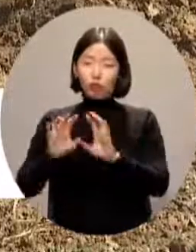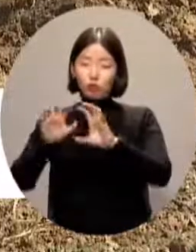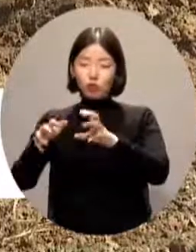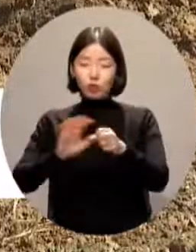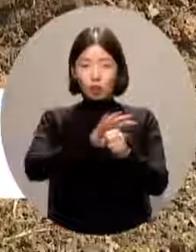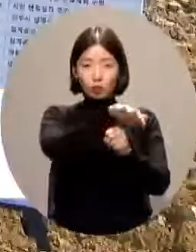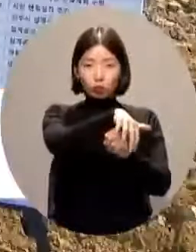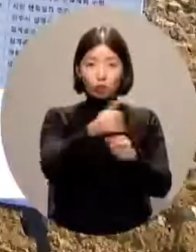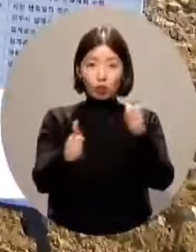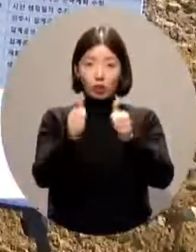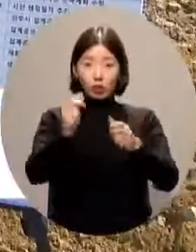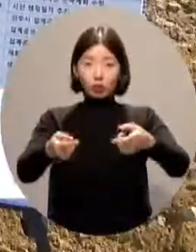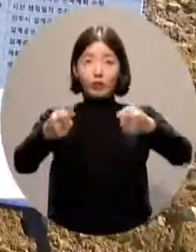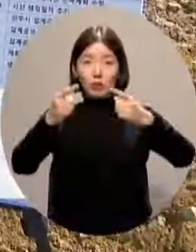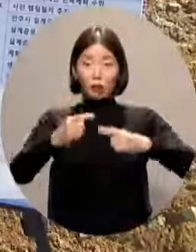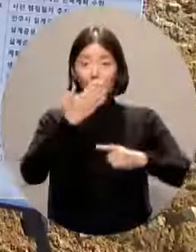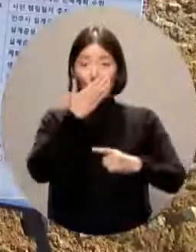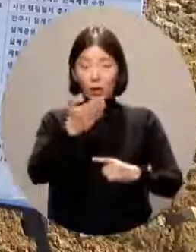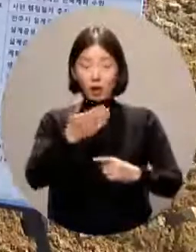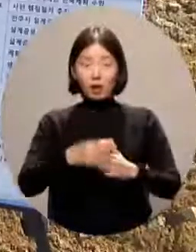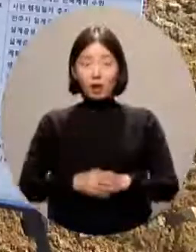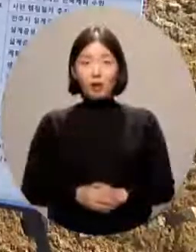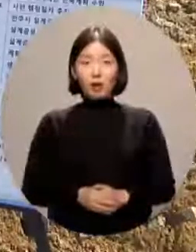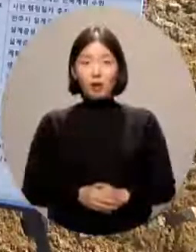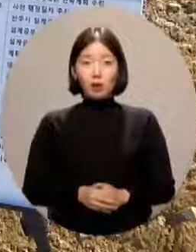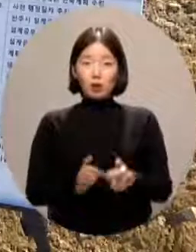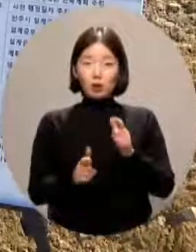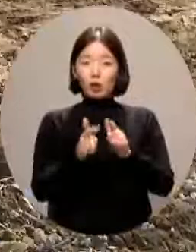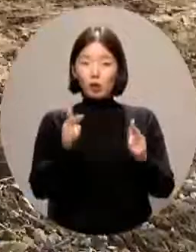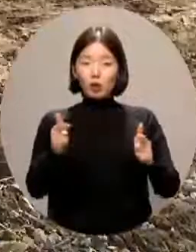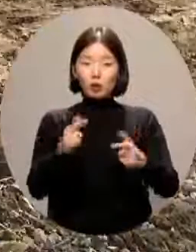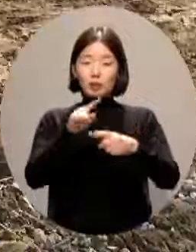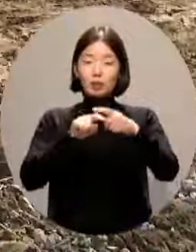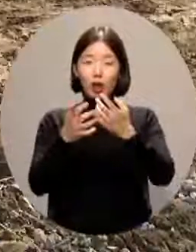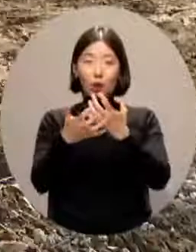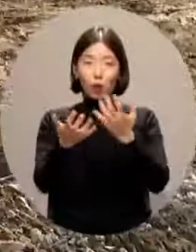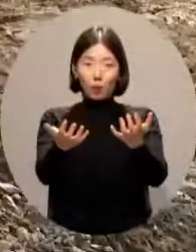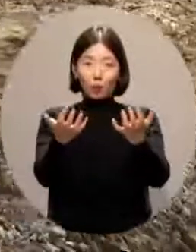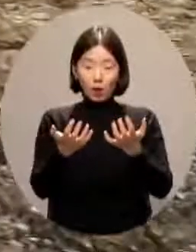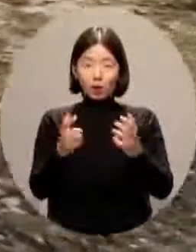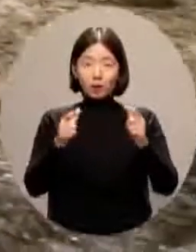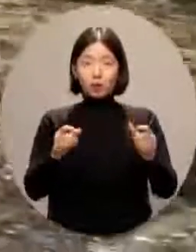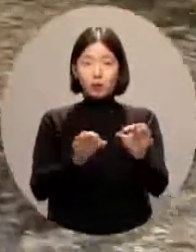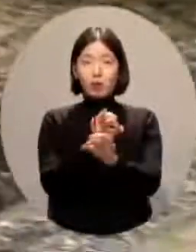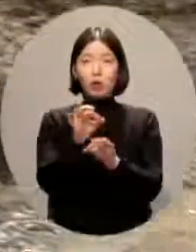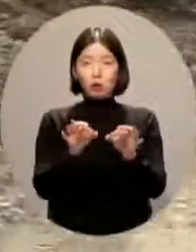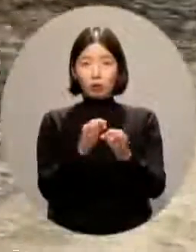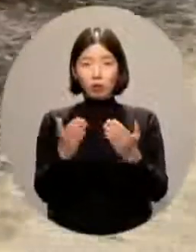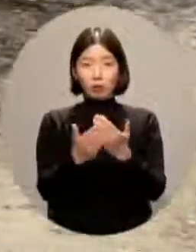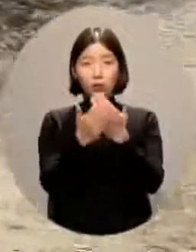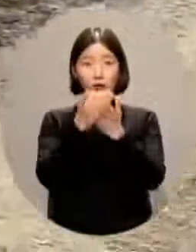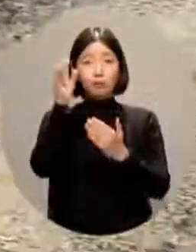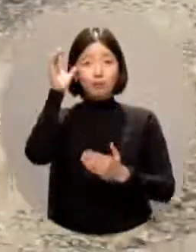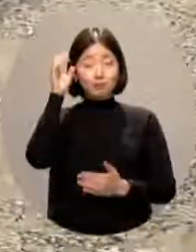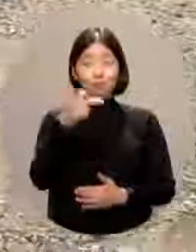경기를 개최할 수 있는 돈의 유일의 체육관으로 다양한 대회 유치와 지역경제 활성화가 기대되고 있습니다